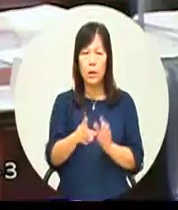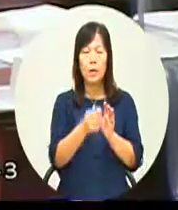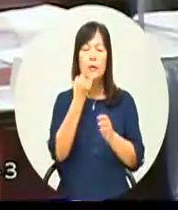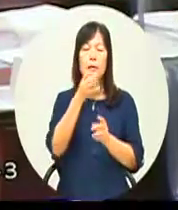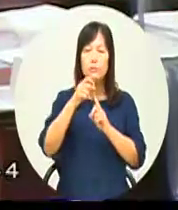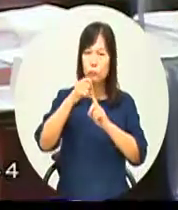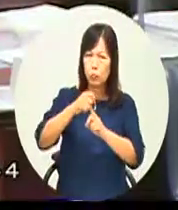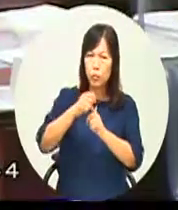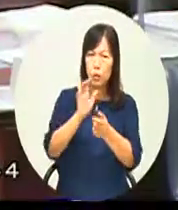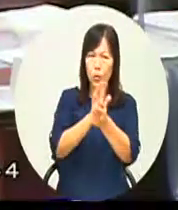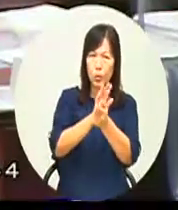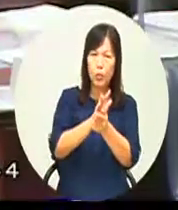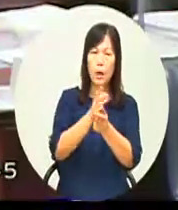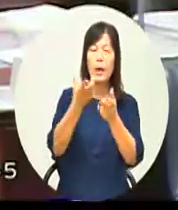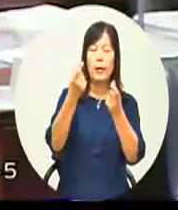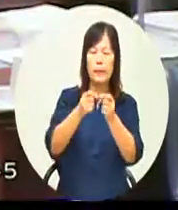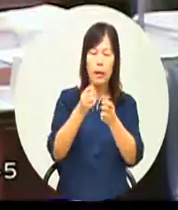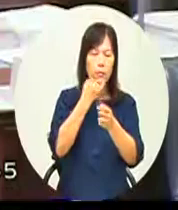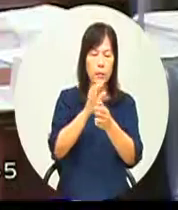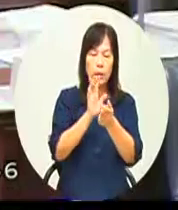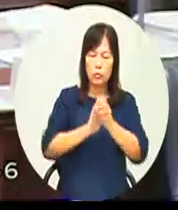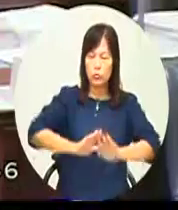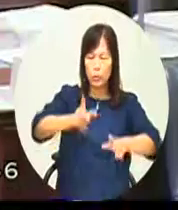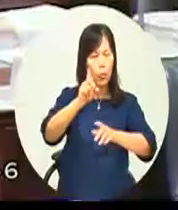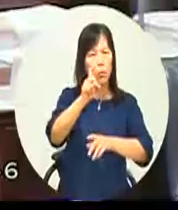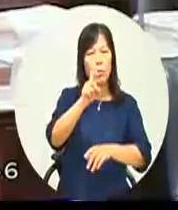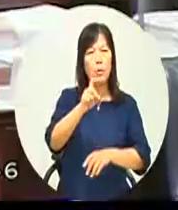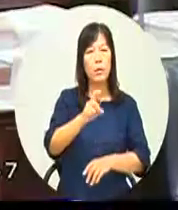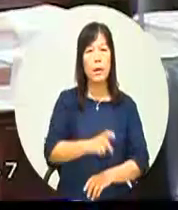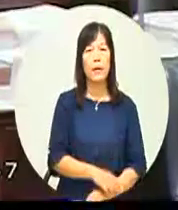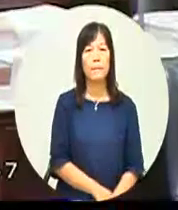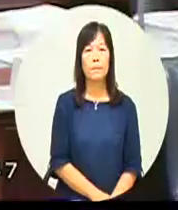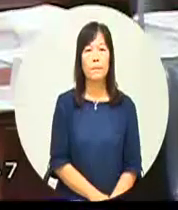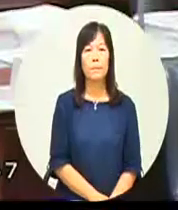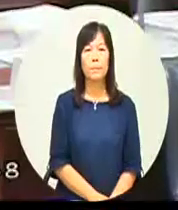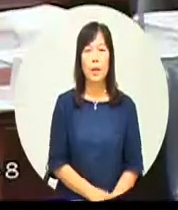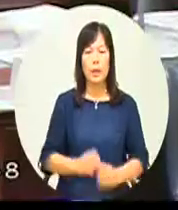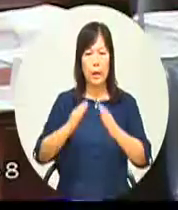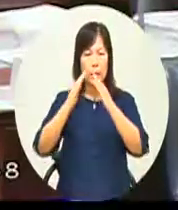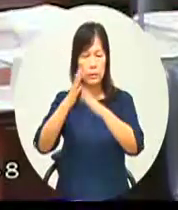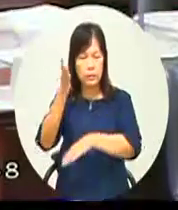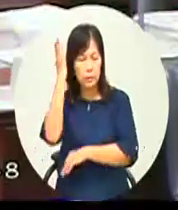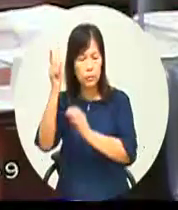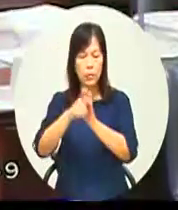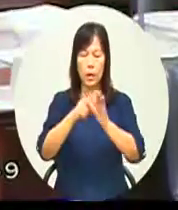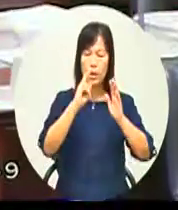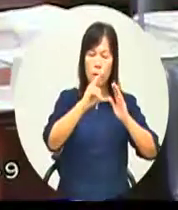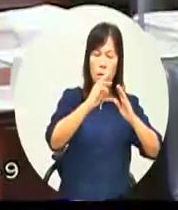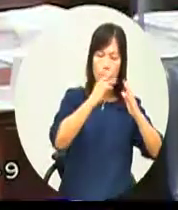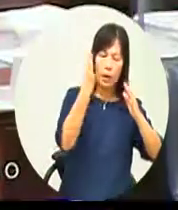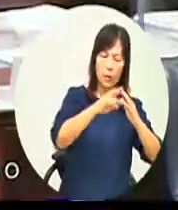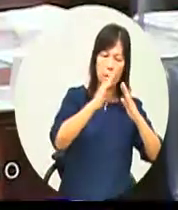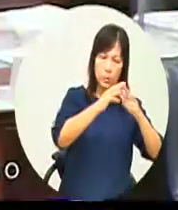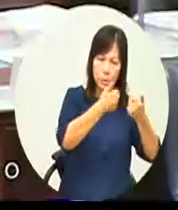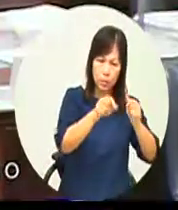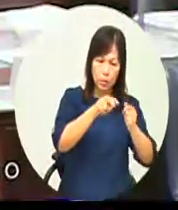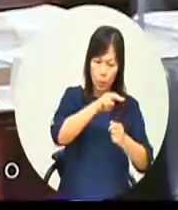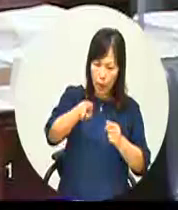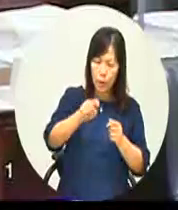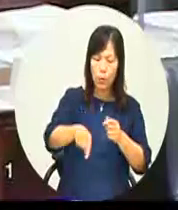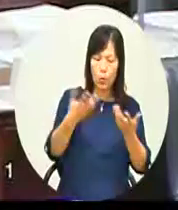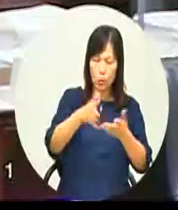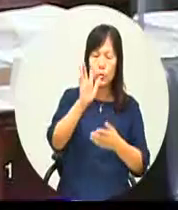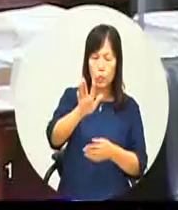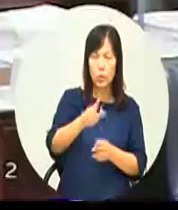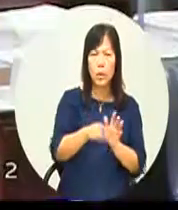共运输服务系统却还是进不去。所以这部分其实我们市府跟议会其实都有看到这样的问题，所以很谢